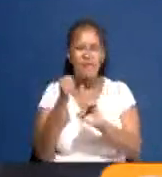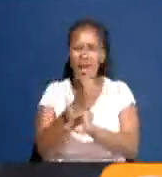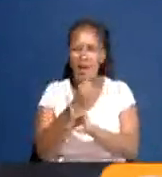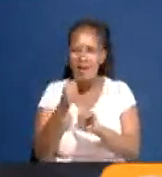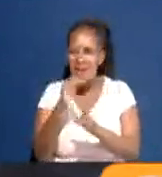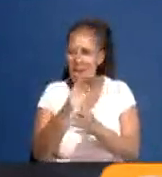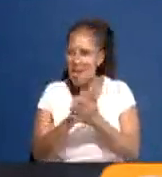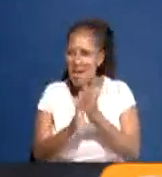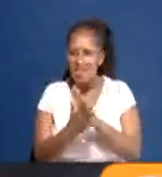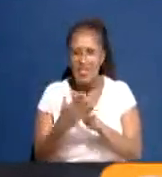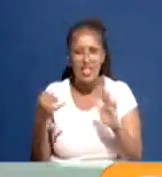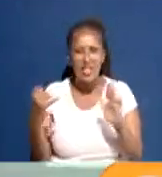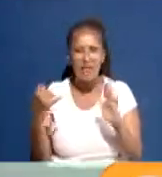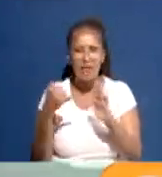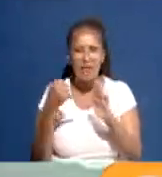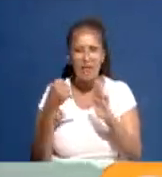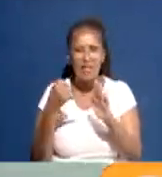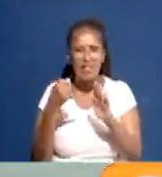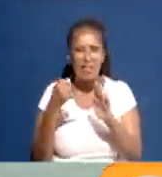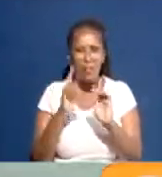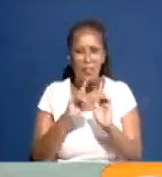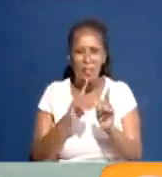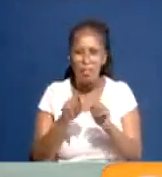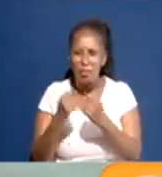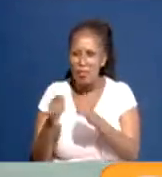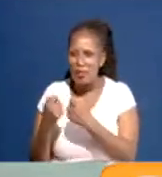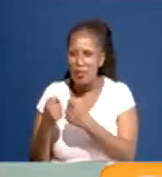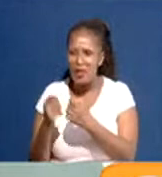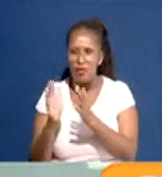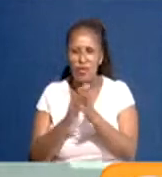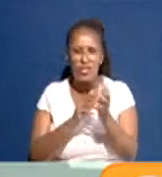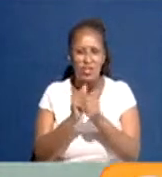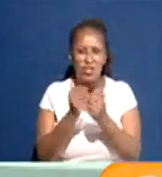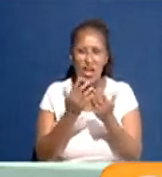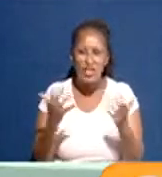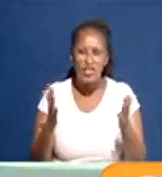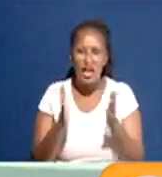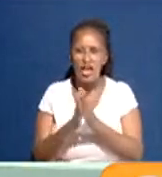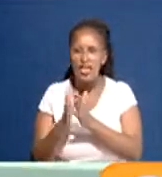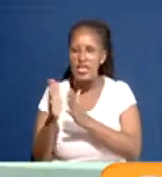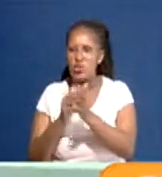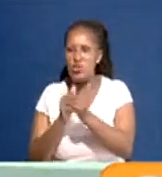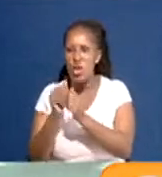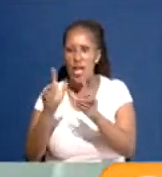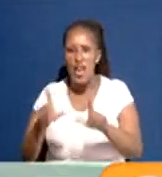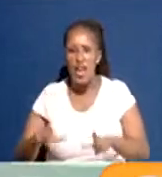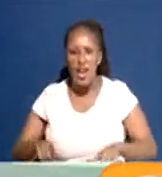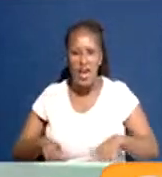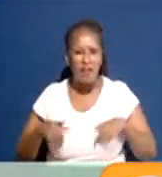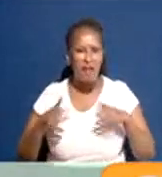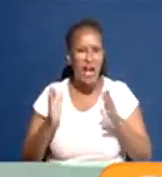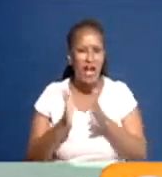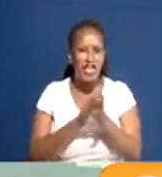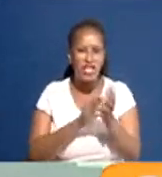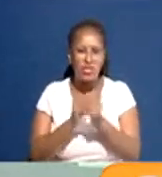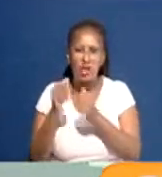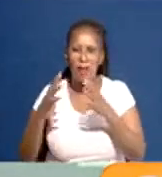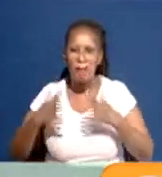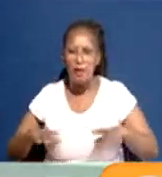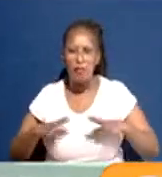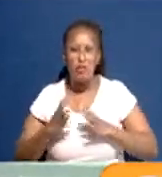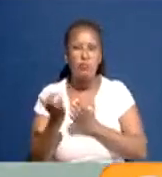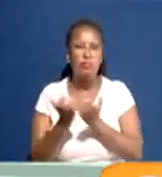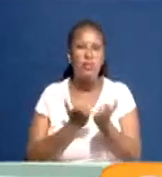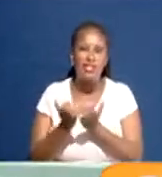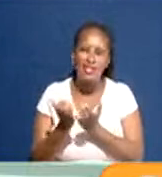nothing to do with anarchy. It is nothing to do with destruction of property and destruction of livelihoods and destruction of people's